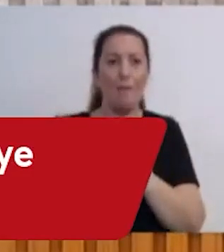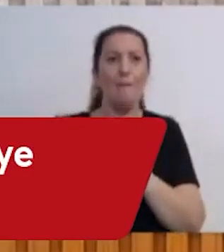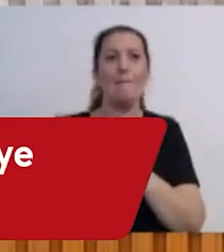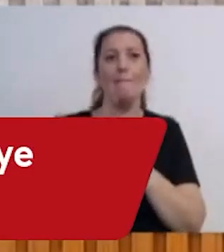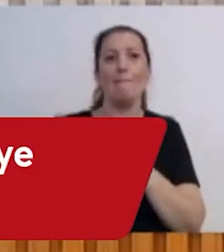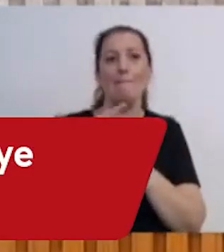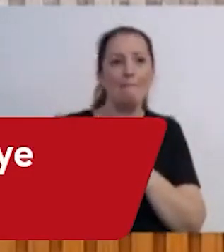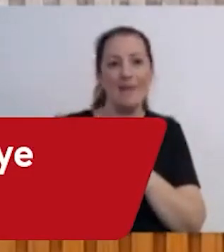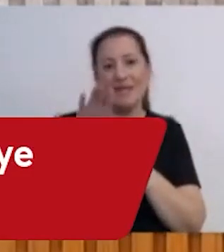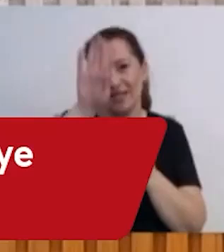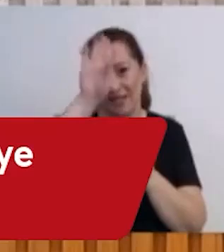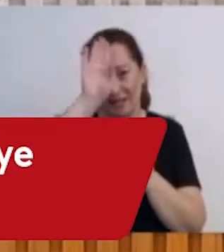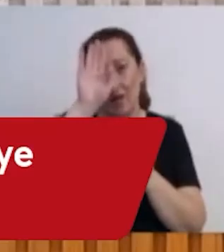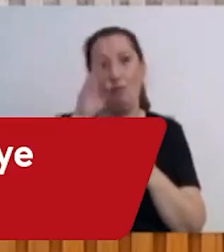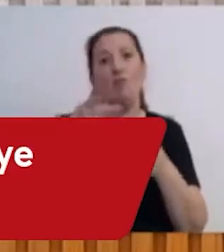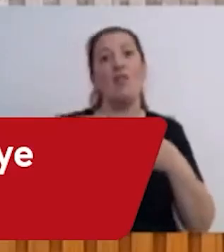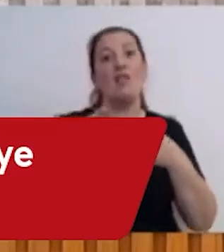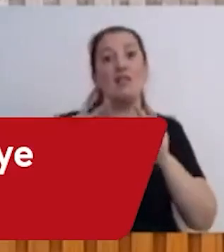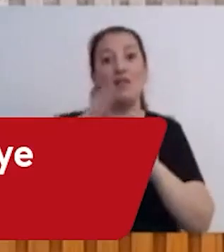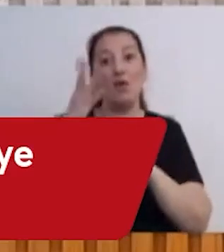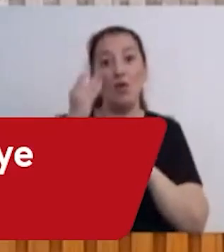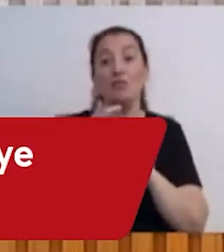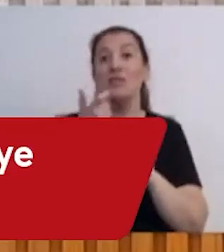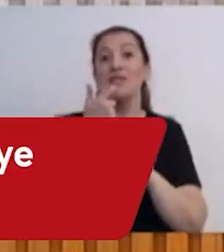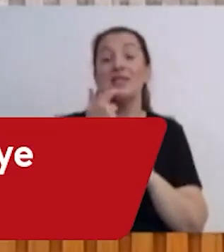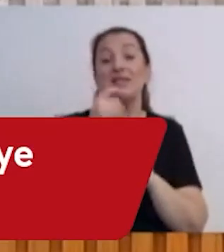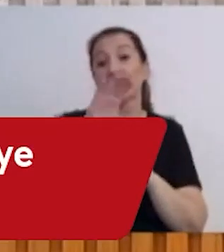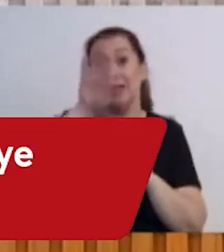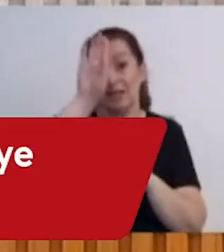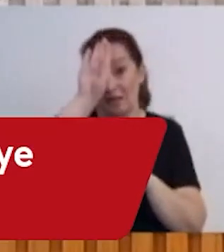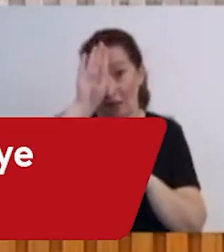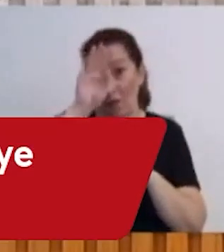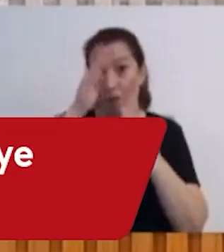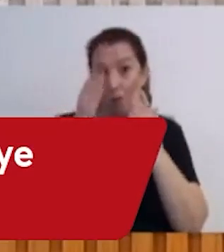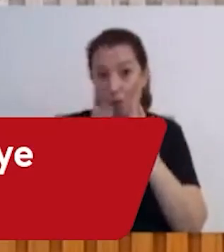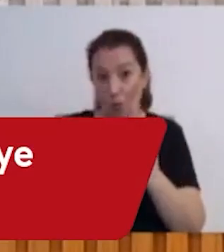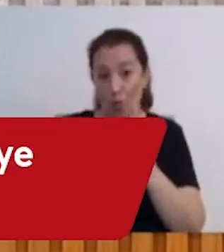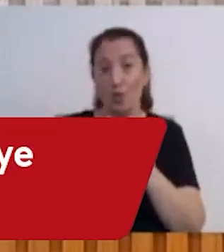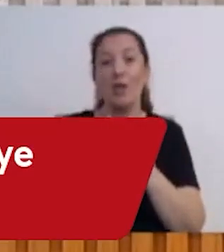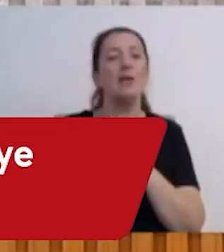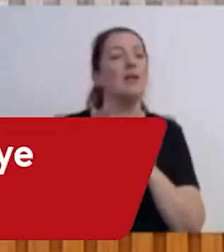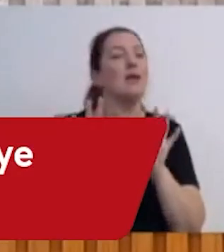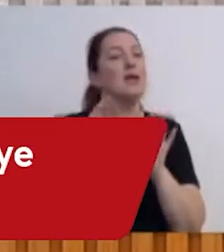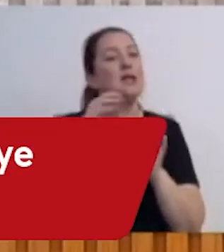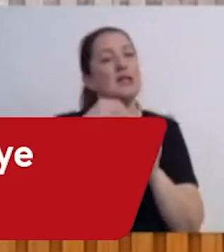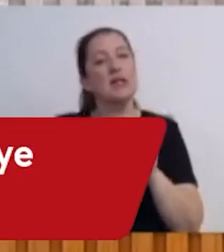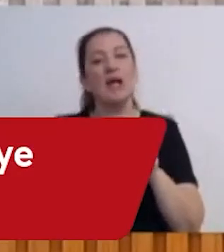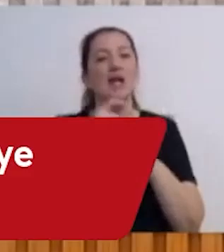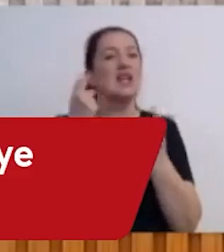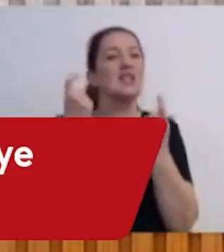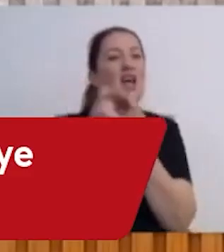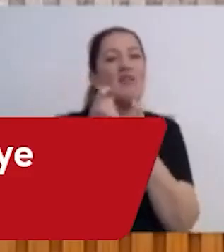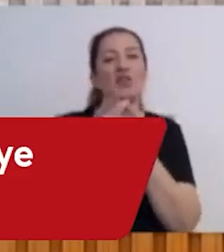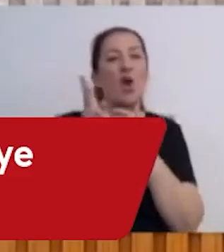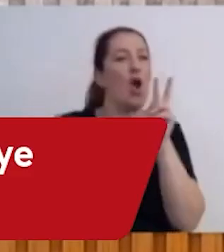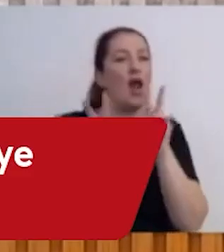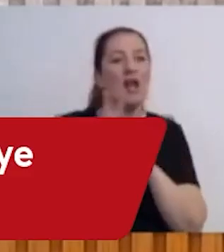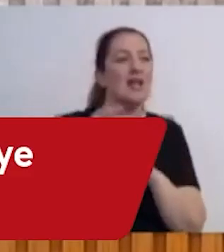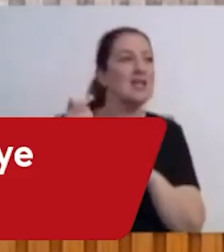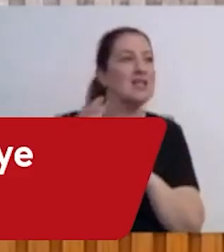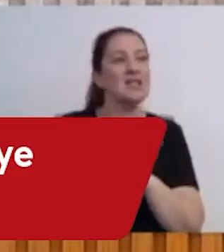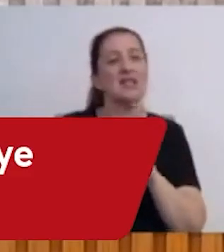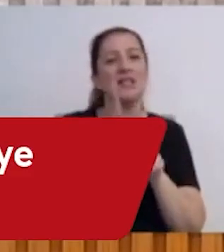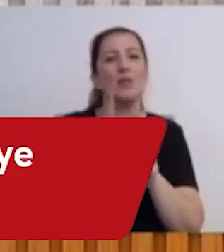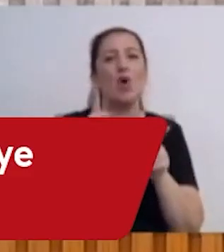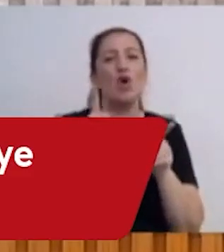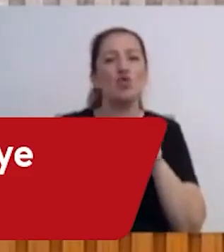biz İstanbul'u devraldığımız yıllarda İstanbul'dan sanki savaşta ölenlerin sayısı kadar